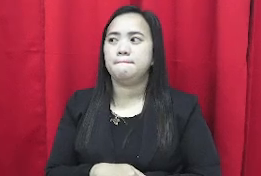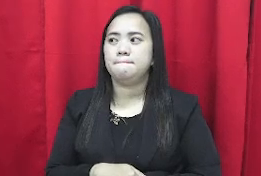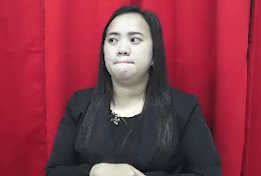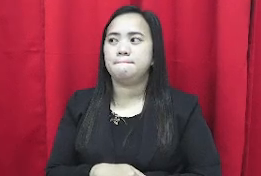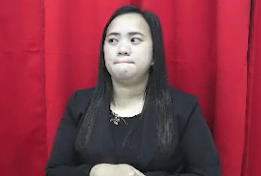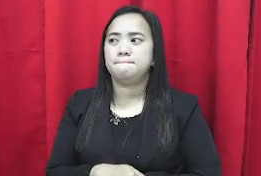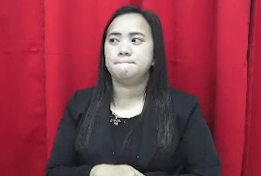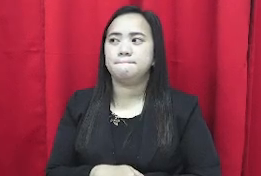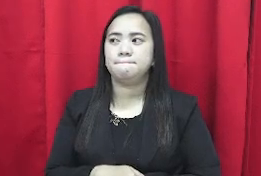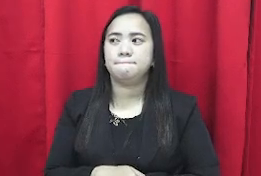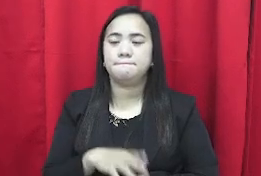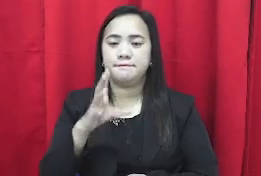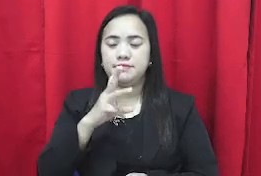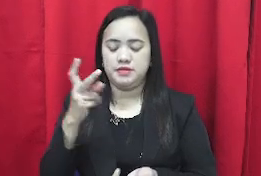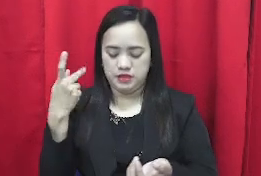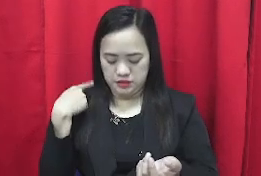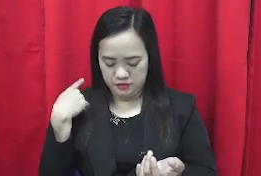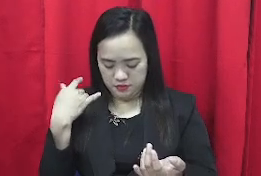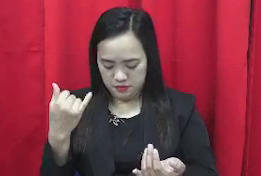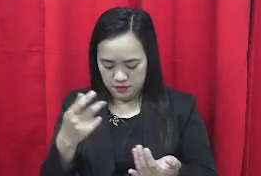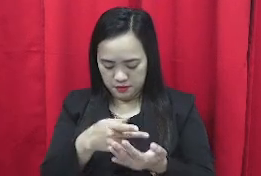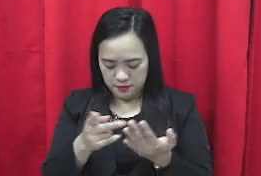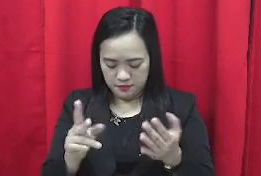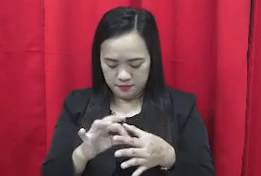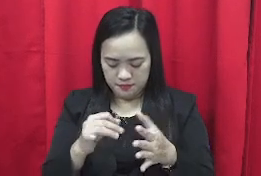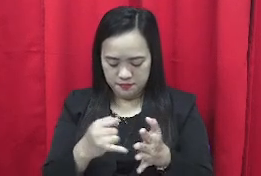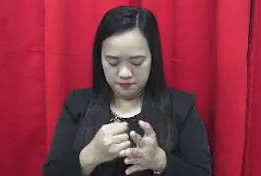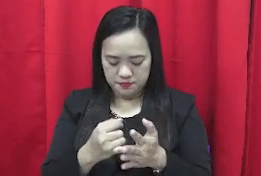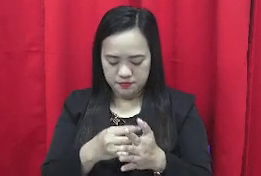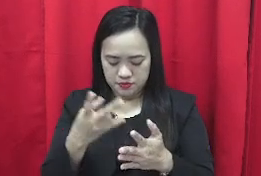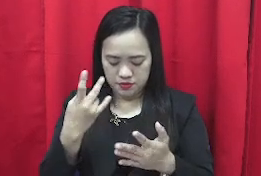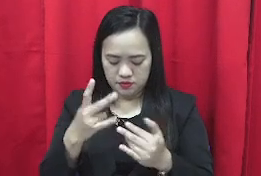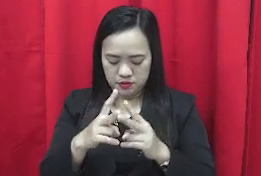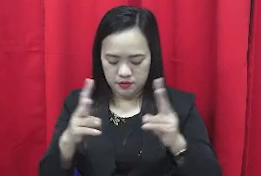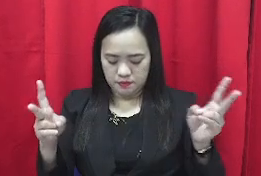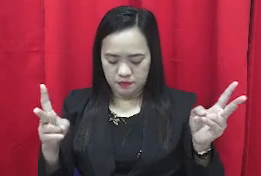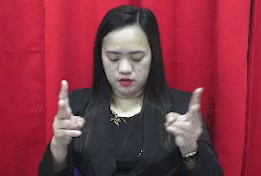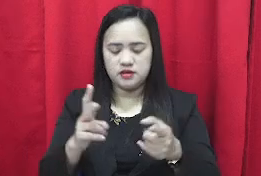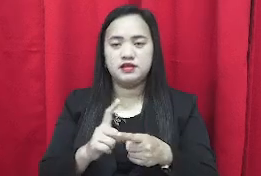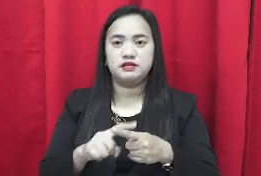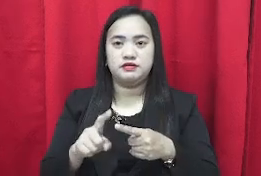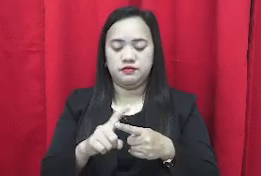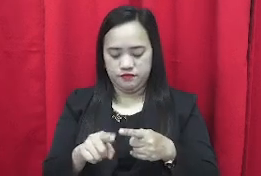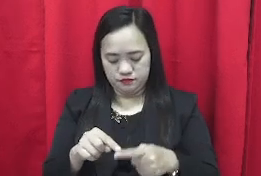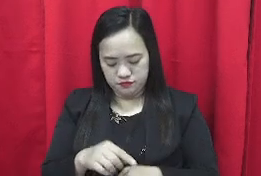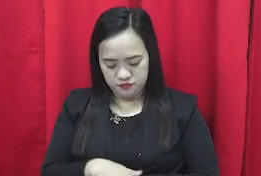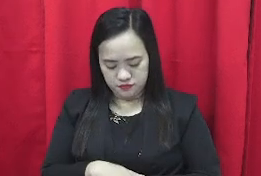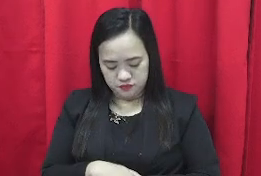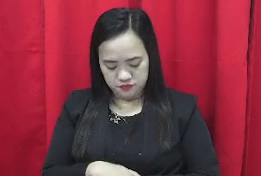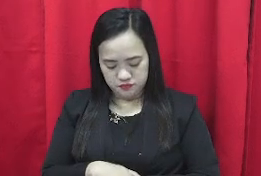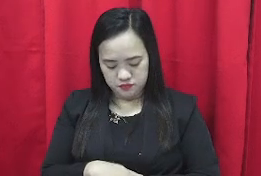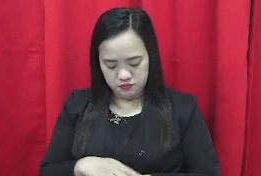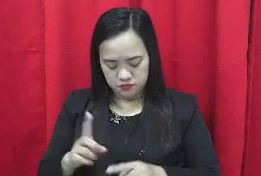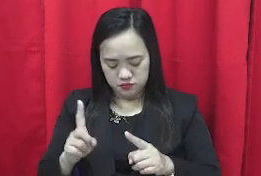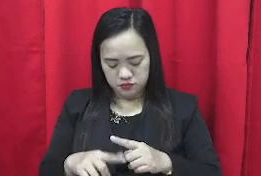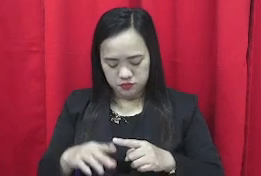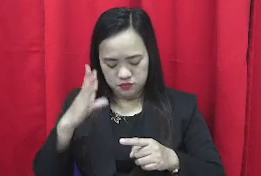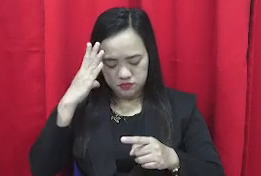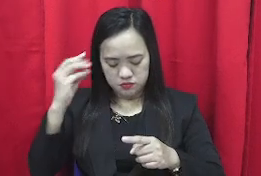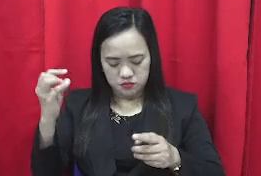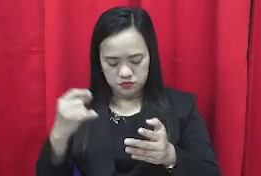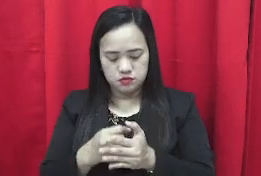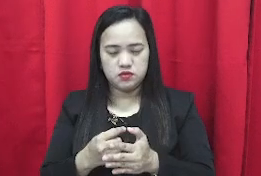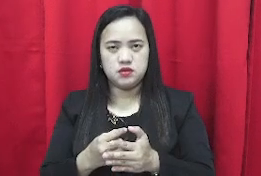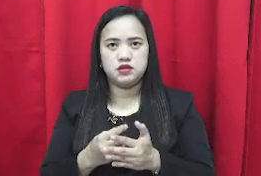parte ito ng pagtuturo at ah sabi nga iba yung na iba yung yung naparan mo sa kanila ang mga